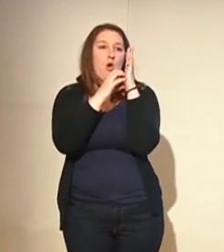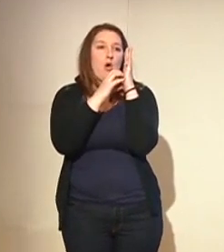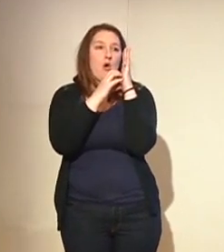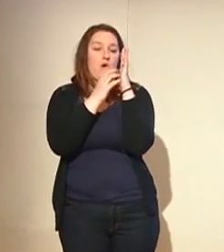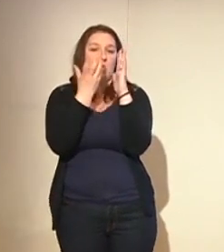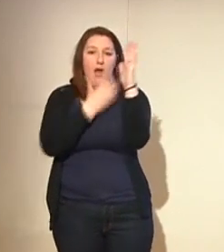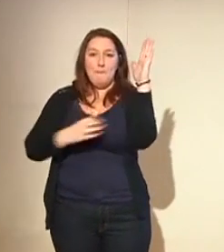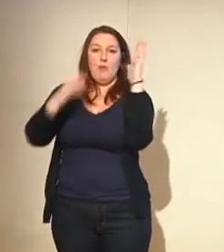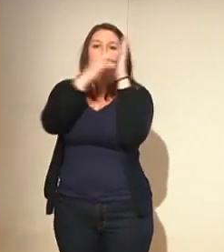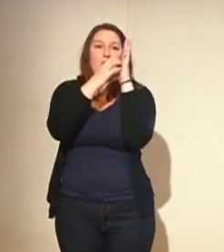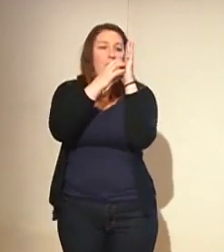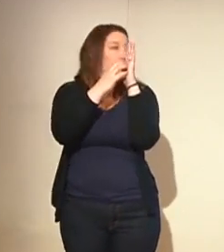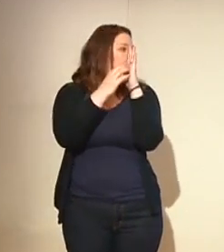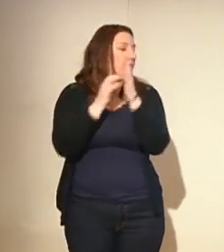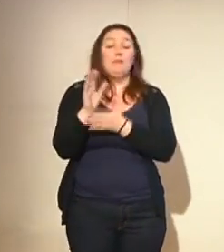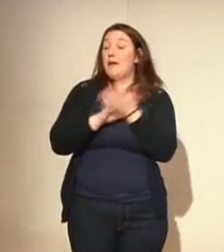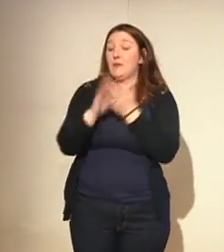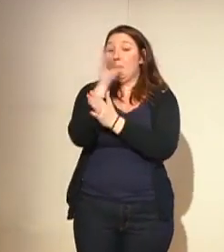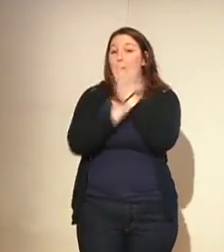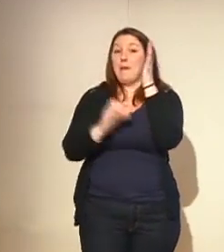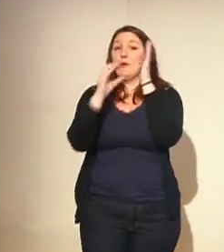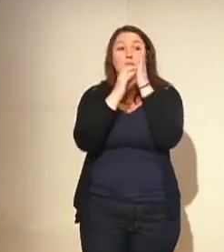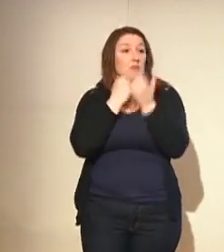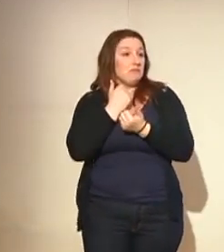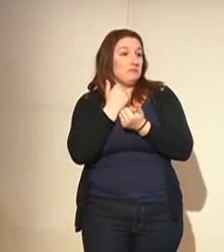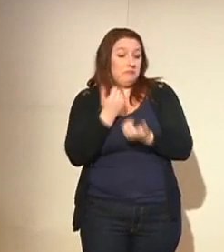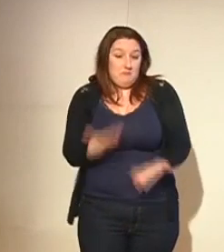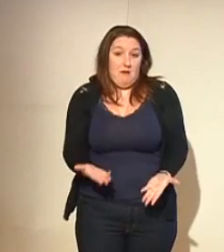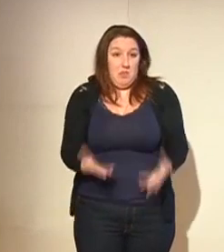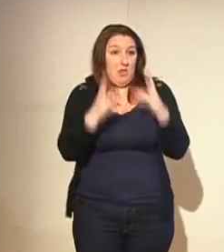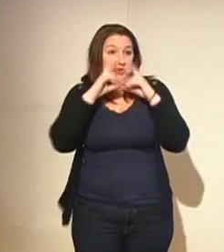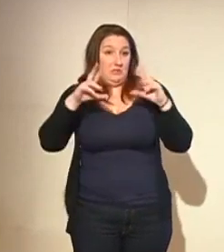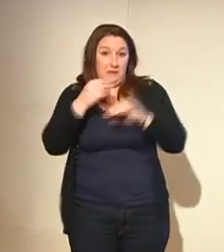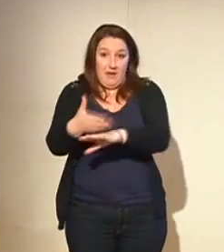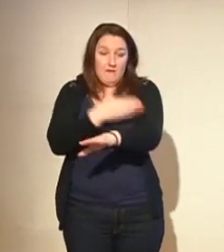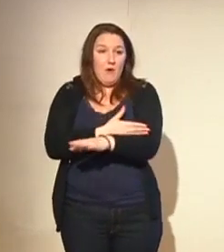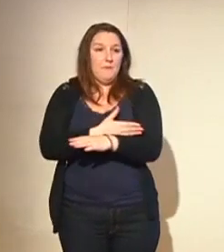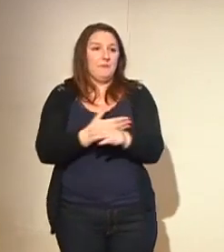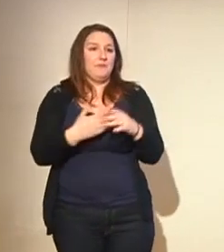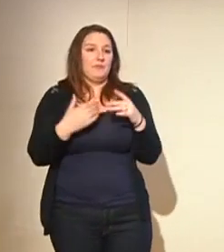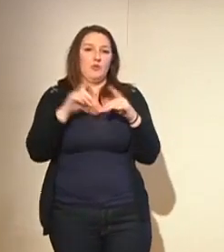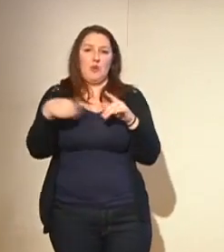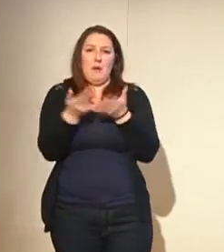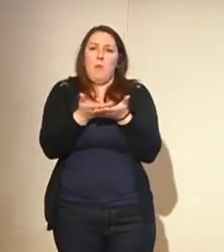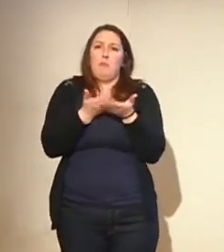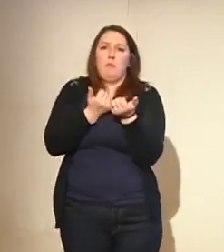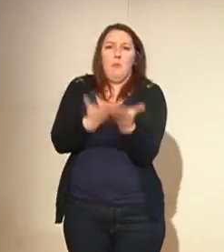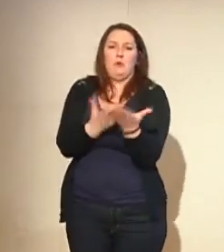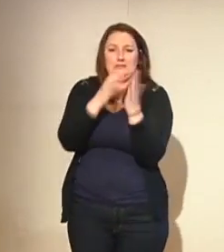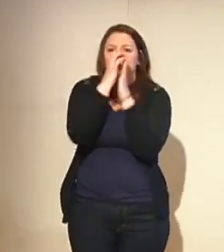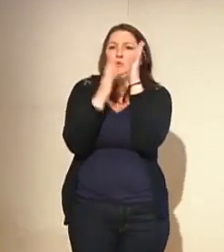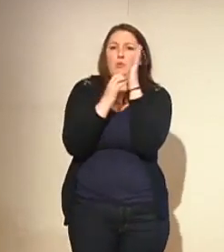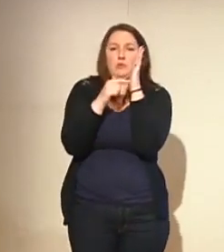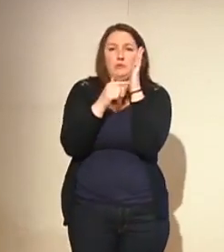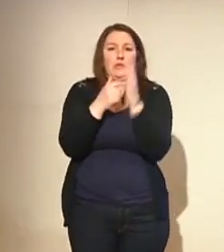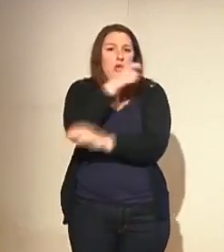amendement un abonnement pardon que je vous soumets auparavant dans le corps de la délibération donc Notter qu'il